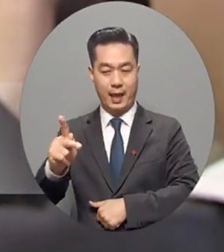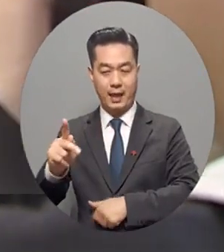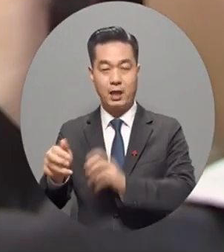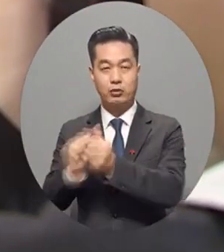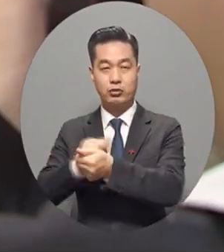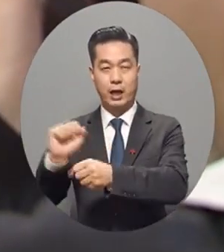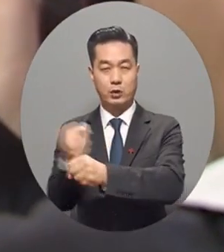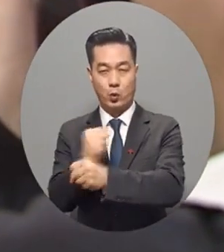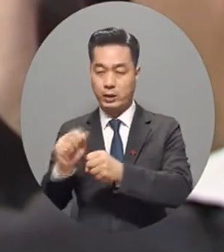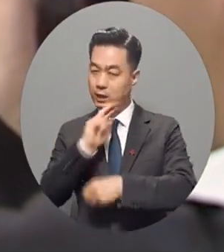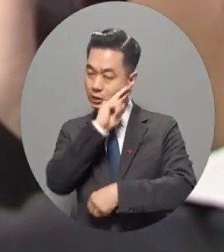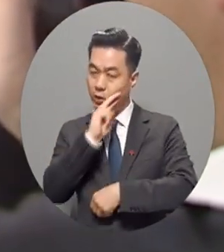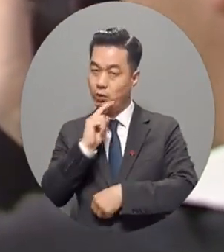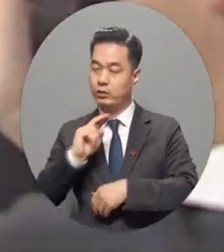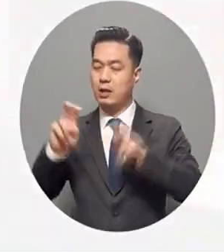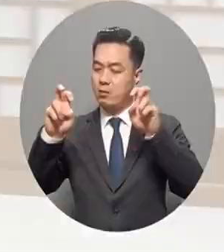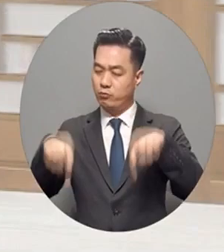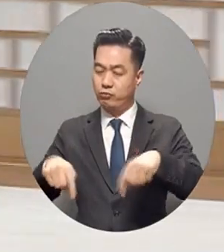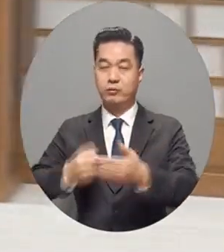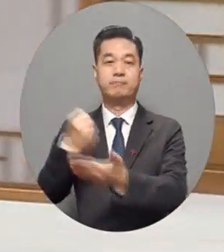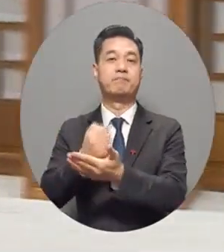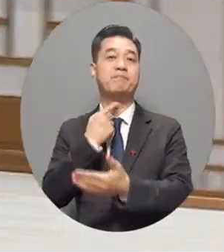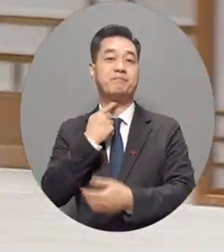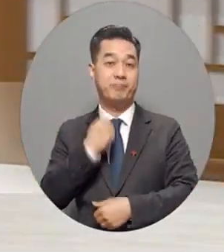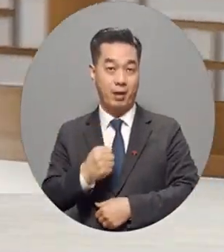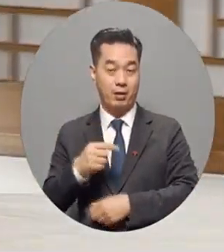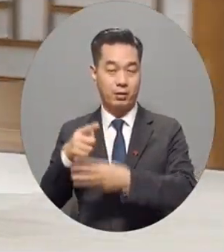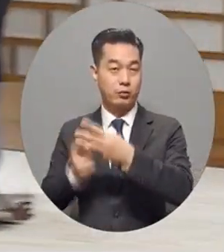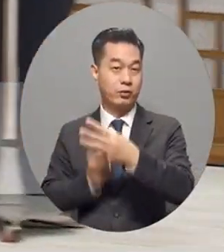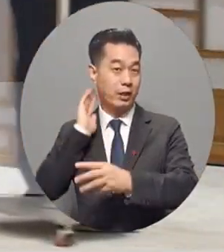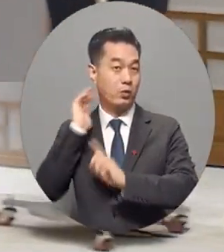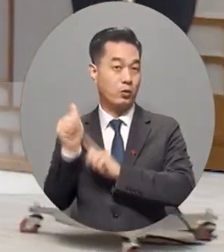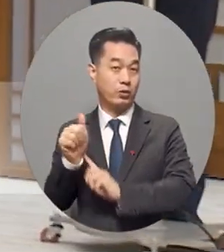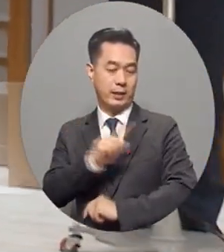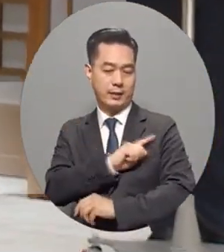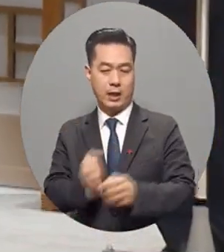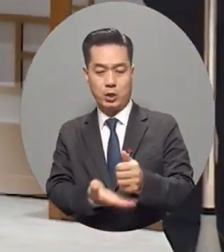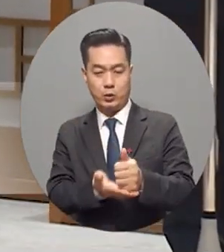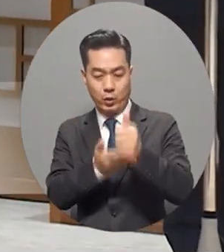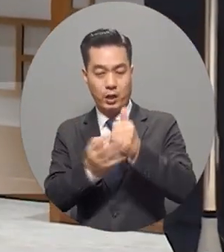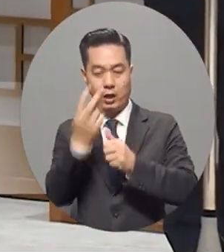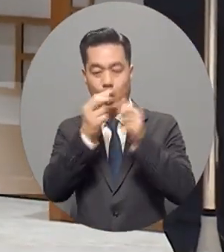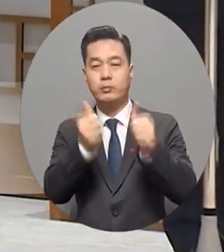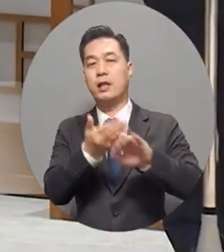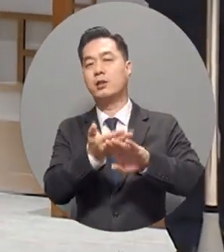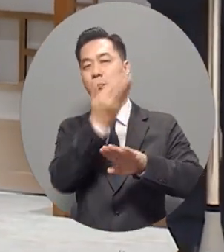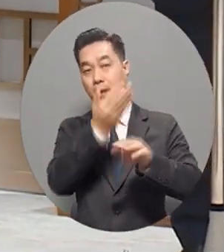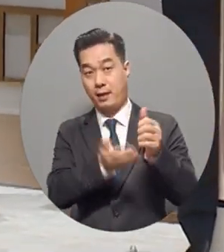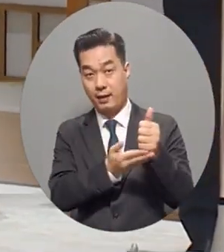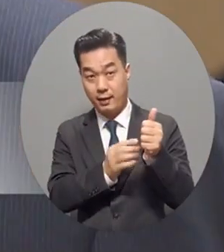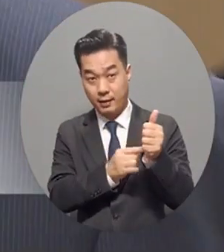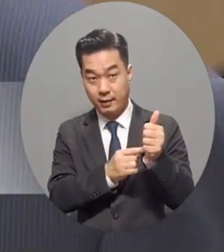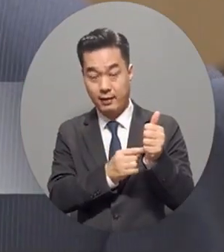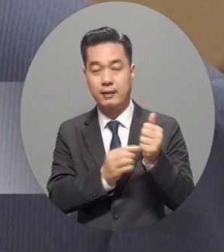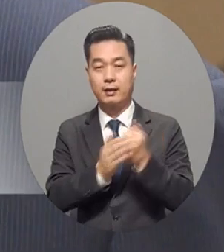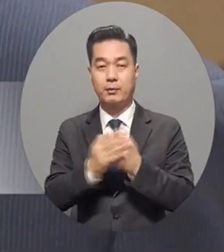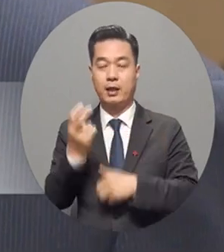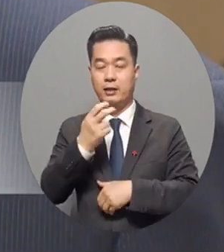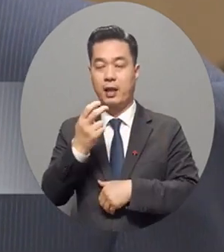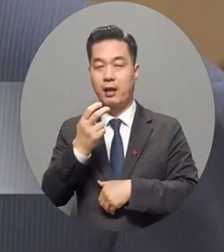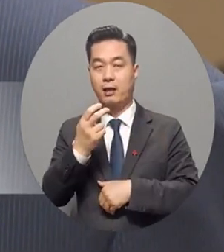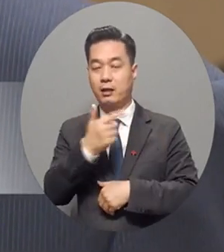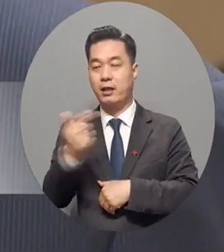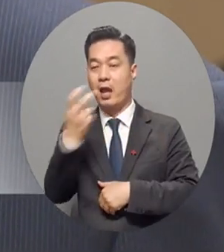사건을 무혐의 처분했습니다. 윤 대통령이 가장 존경하는 검사 선배로도 알려졌는데 대검 중수부장